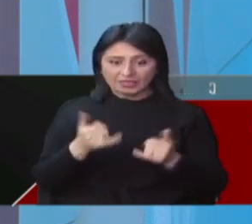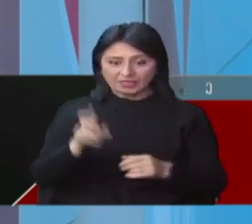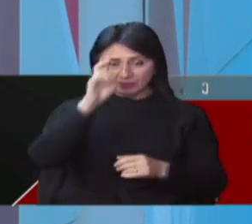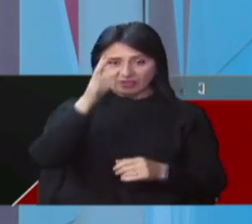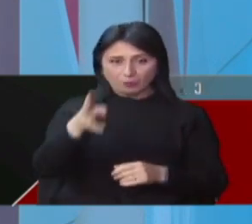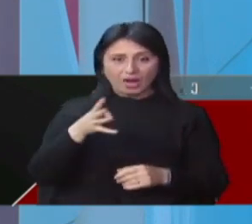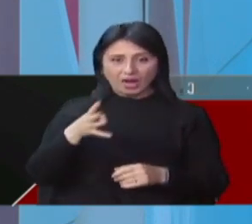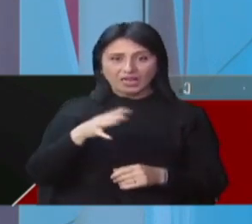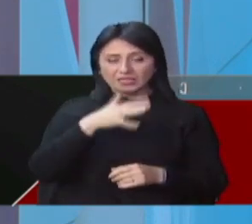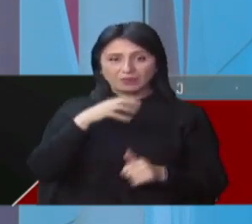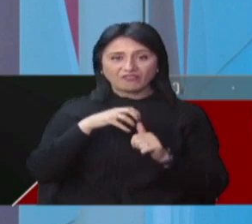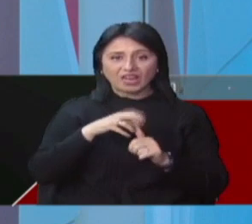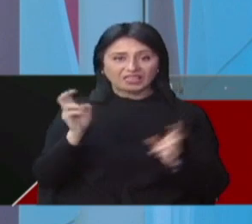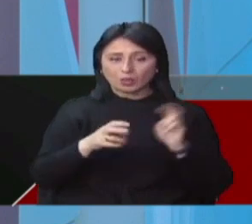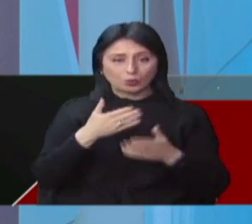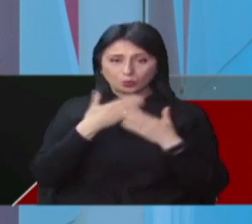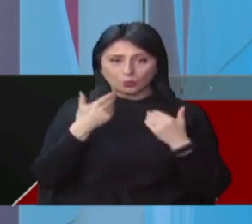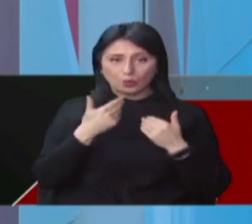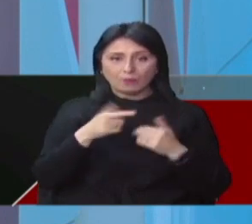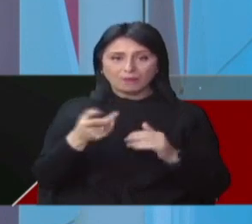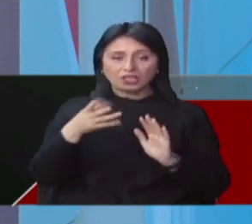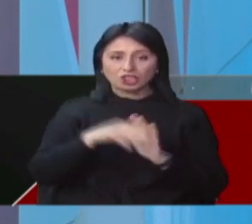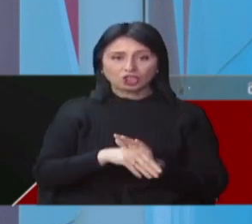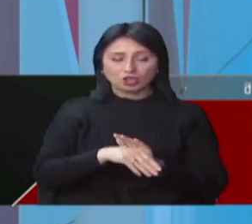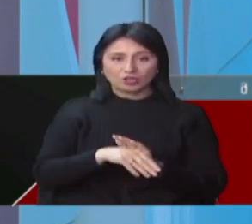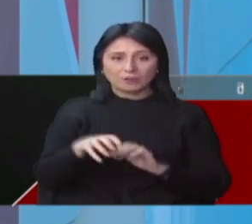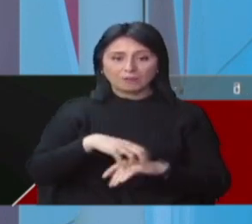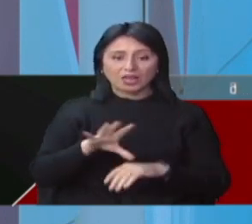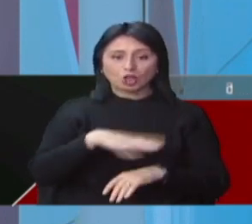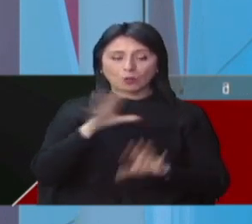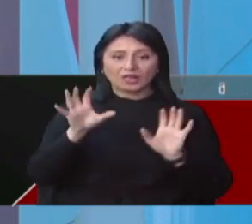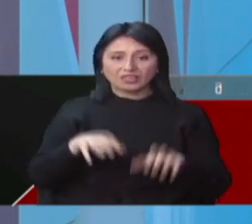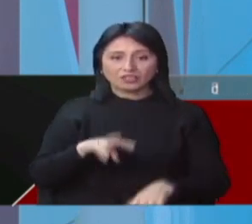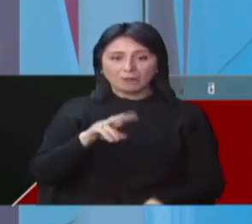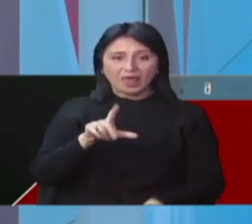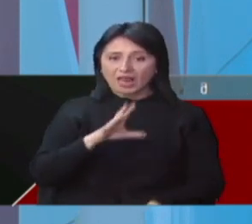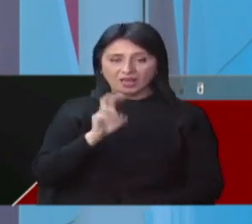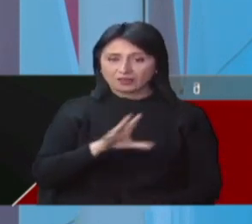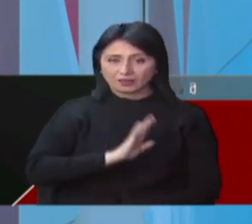მთავრობის კანცელარიასთან ბევრი ლიდერი არ გამოჩენილა, მათ შორის არც პარტიის ყოფილი თავმჯდომარე